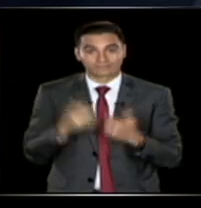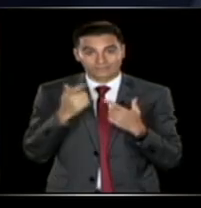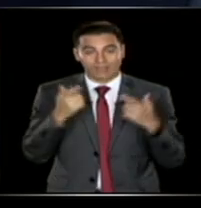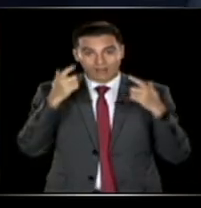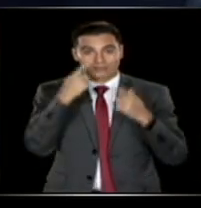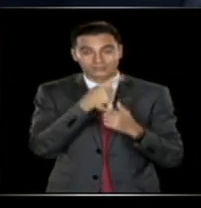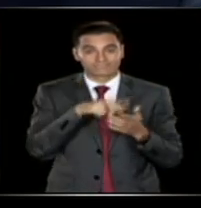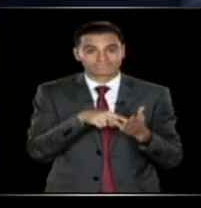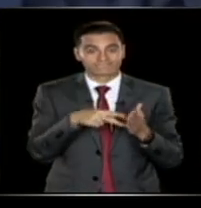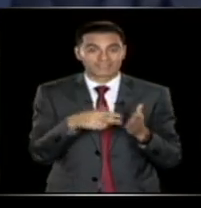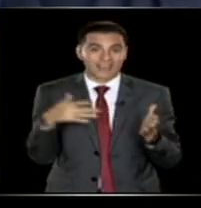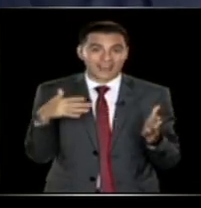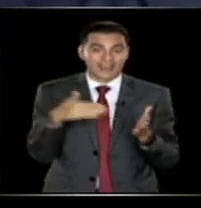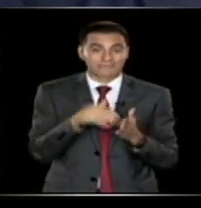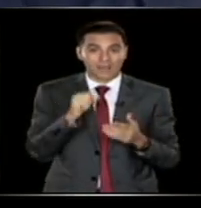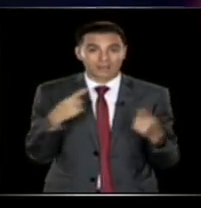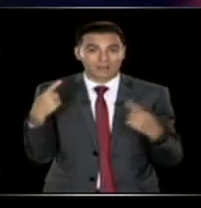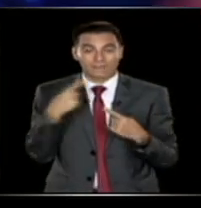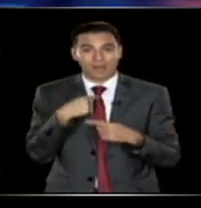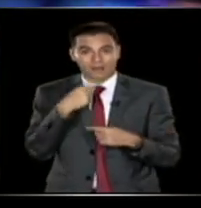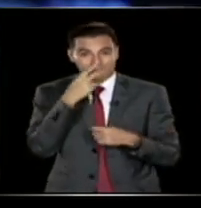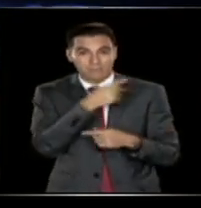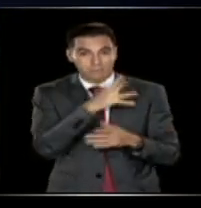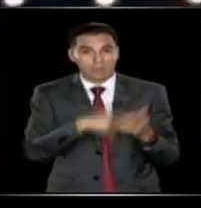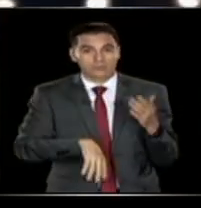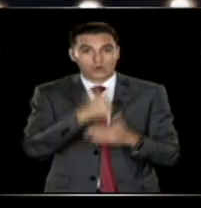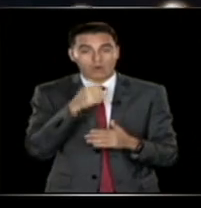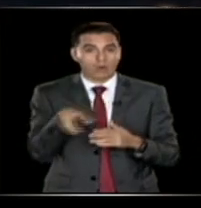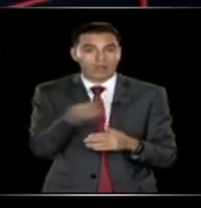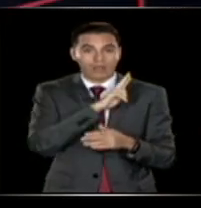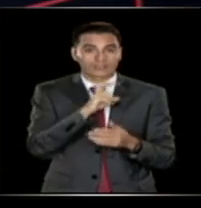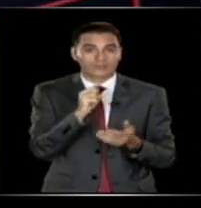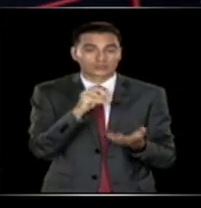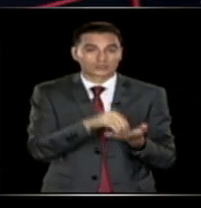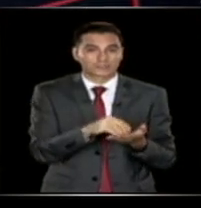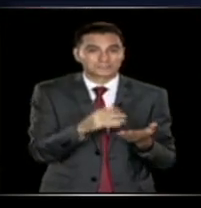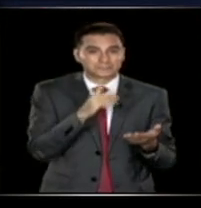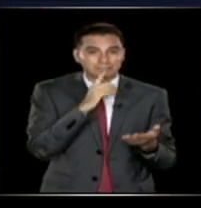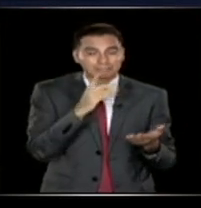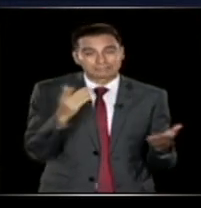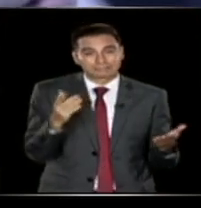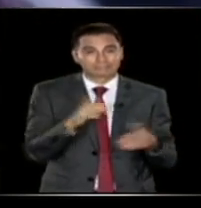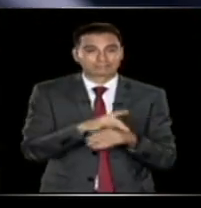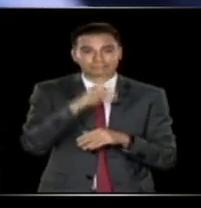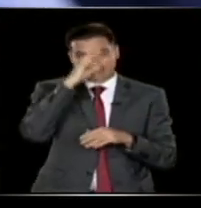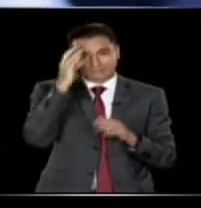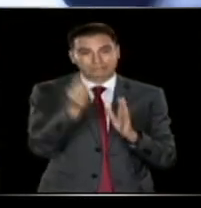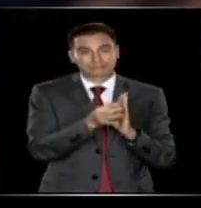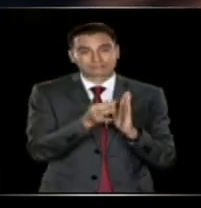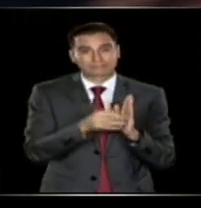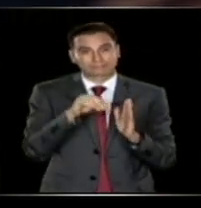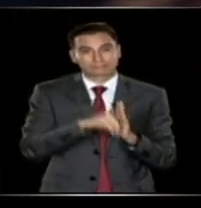القراصنة في الفقرة الأخيرة ضربات الجزاء توقعت إن ممكن يخطفوا الهدف الذهبي. فريق